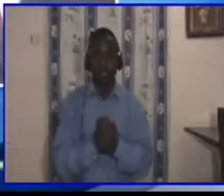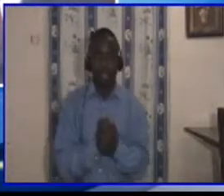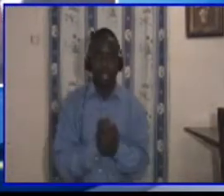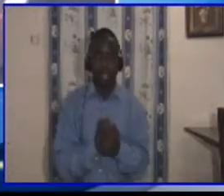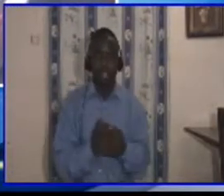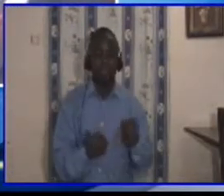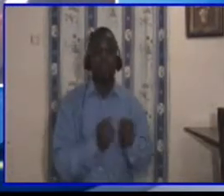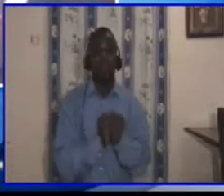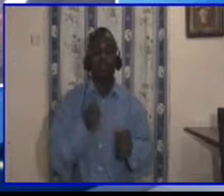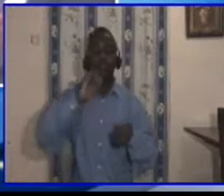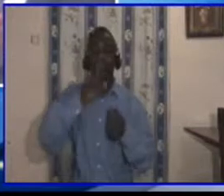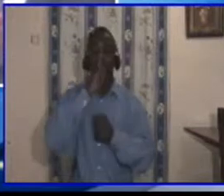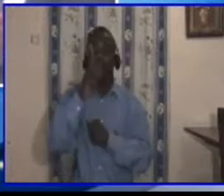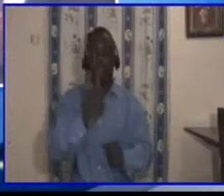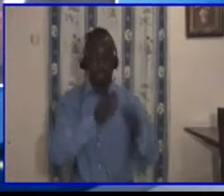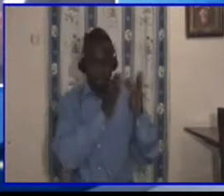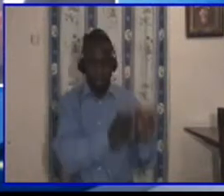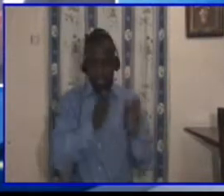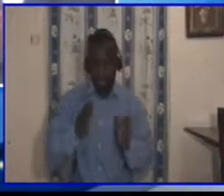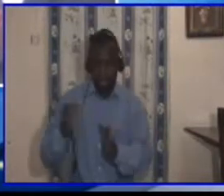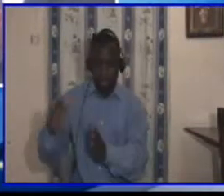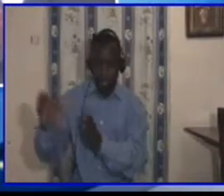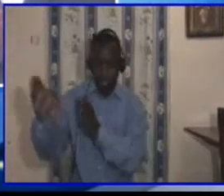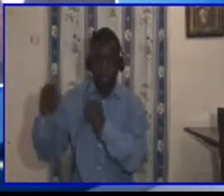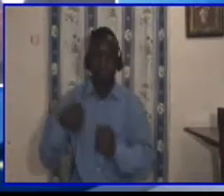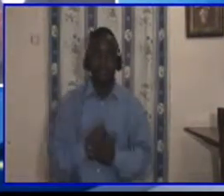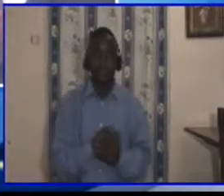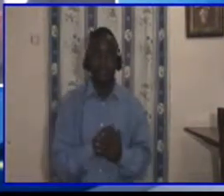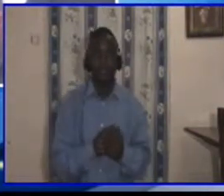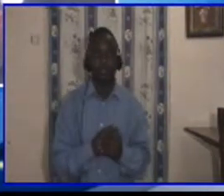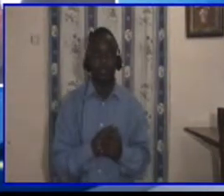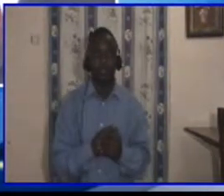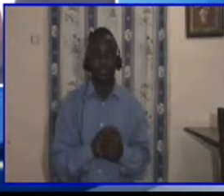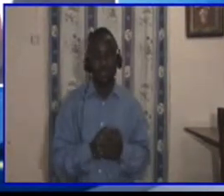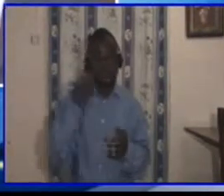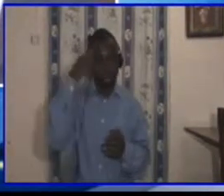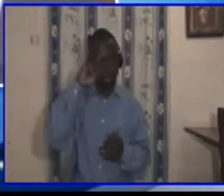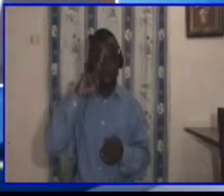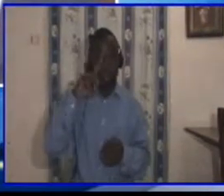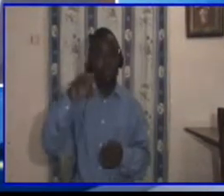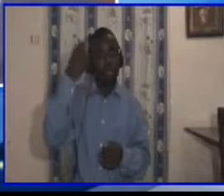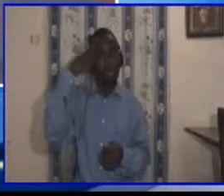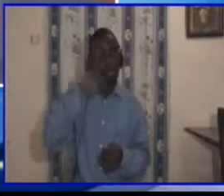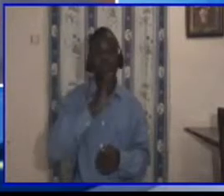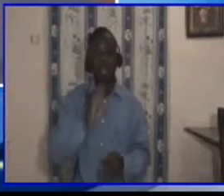ricevete lo spirito della promessa e siate preparati